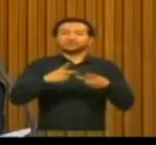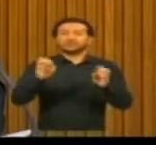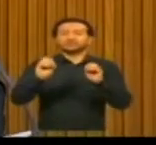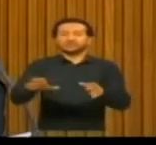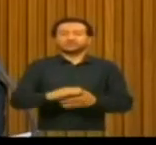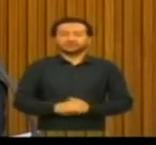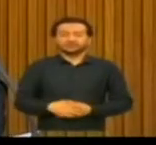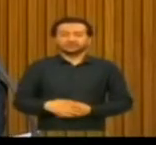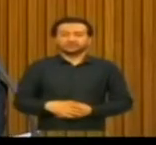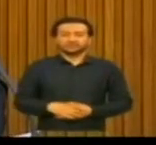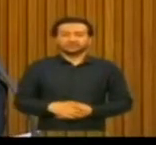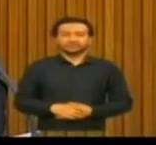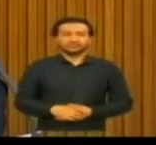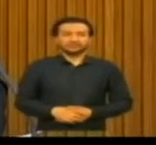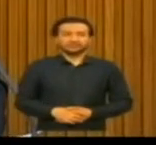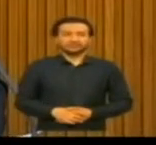diye.